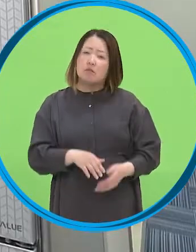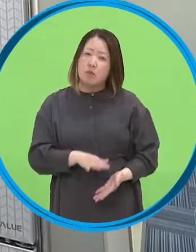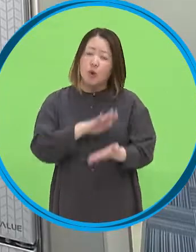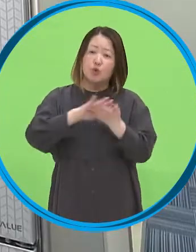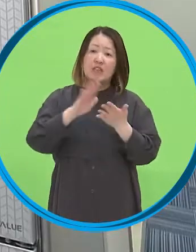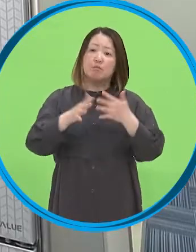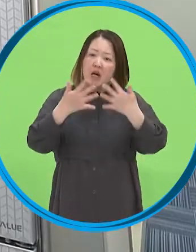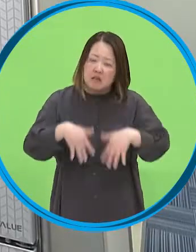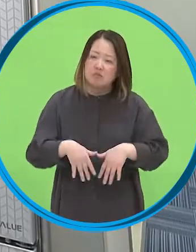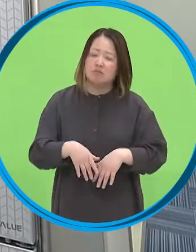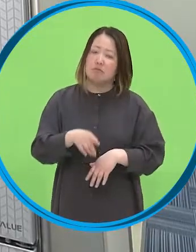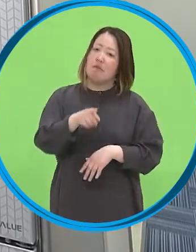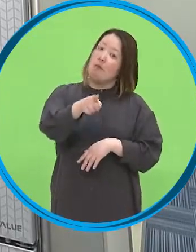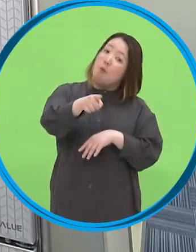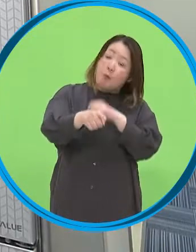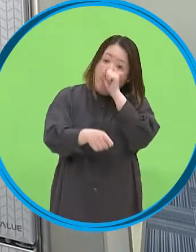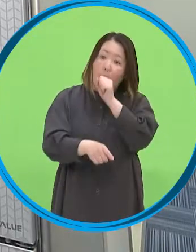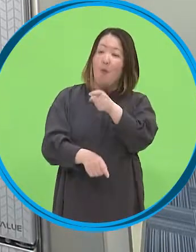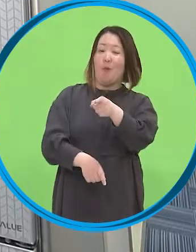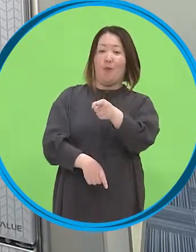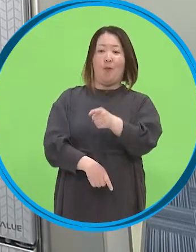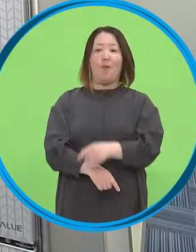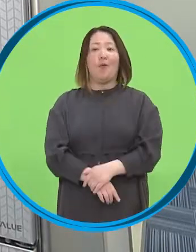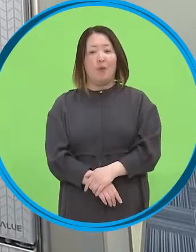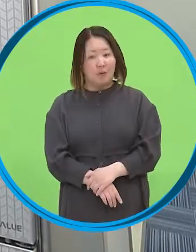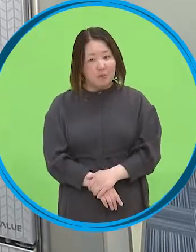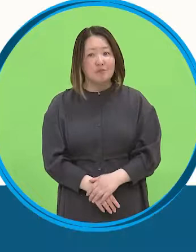クリーンマシン？That's wonderful。